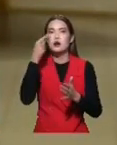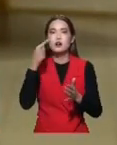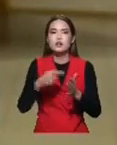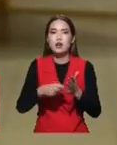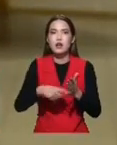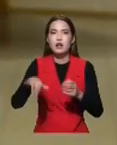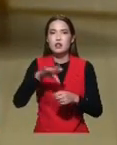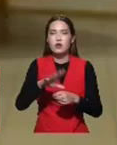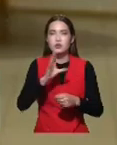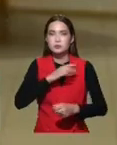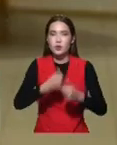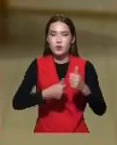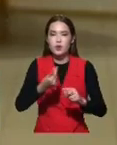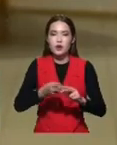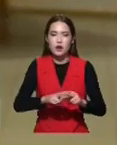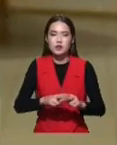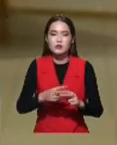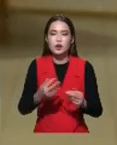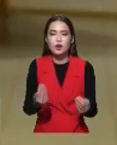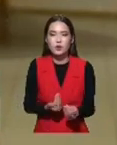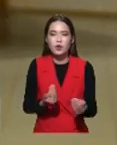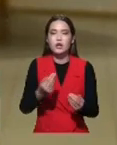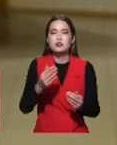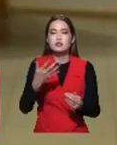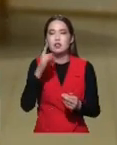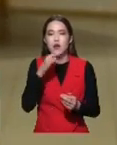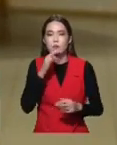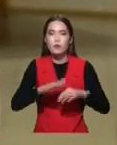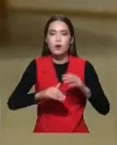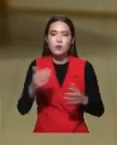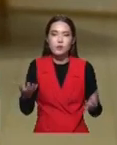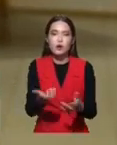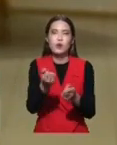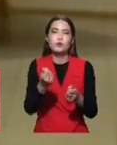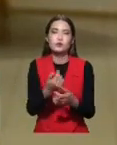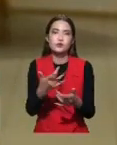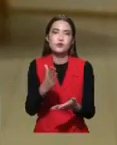Бұл жалпы өңірдегі дизайнерлерді қолдап оларға алан ұсыну.